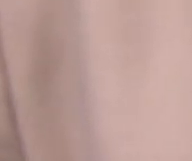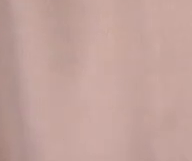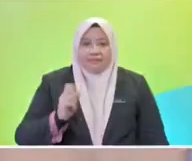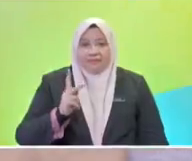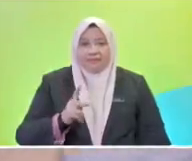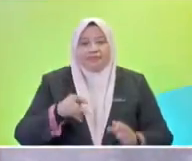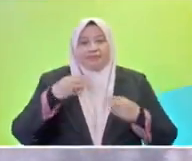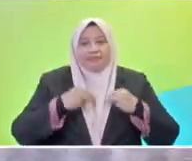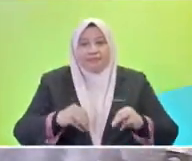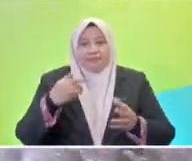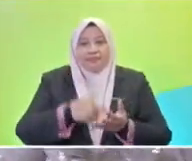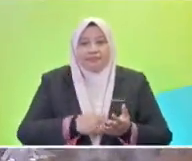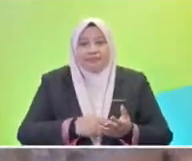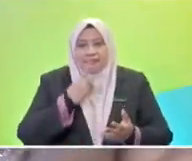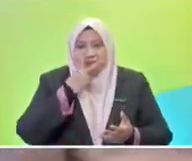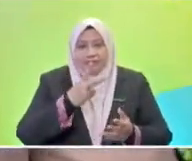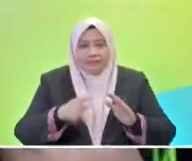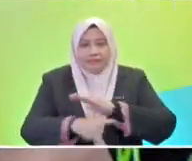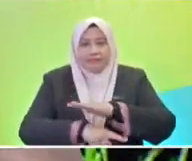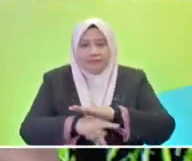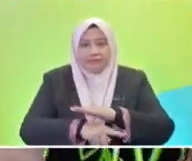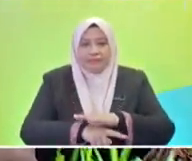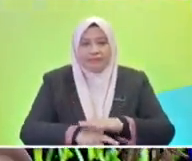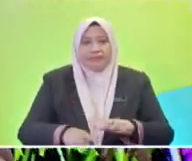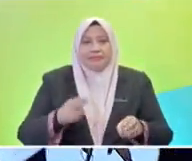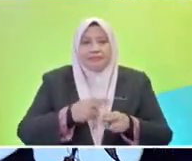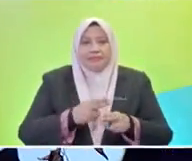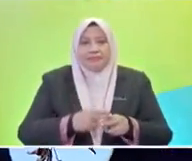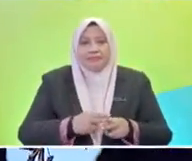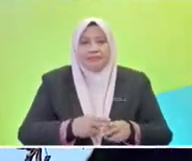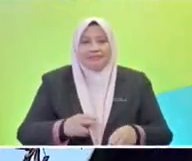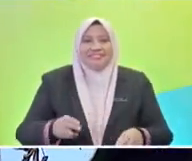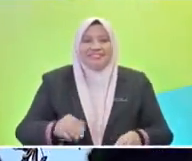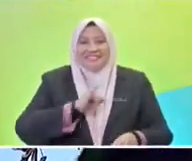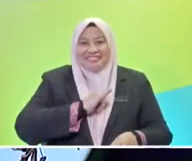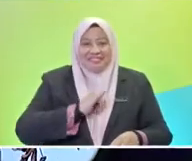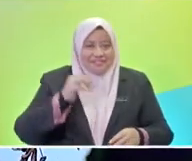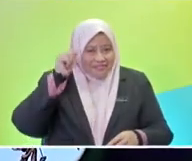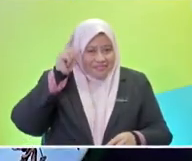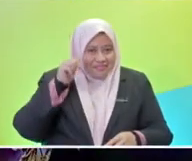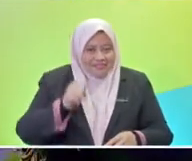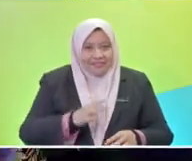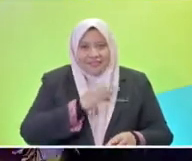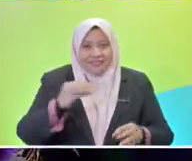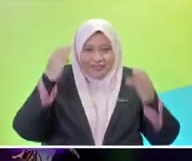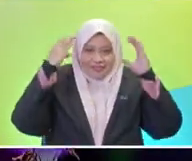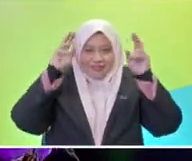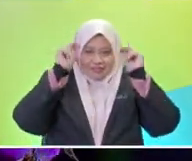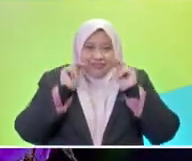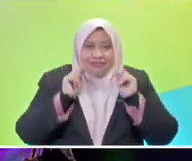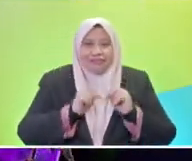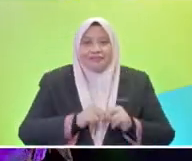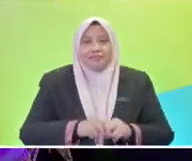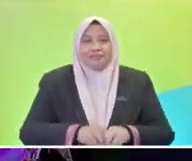Okey, masih lagi menyaksikan Praskola bersama dengan saya Pokok Akmal Nazri dan juga cikgu kita Cikgu Noraini.